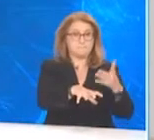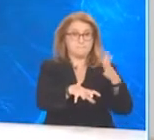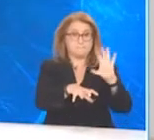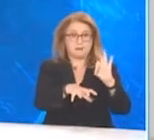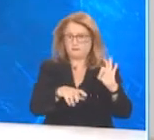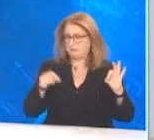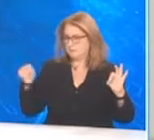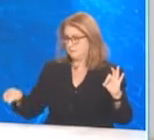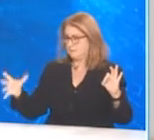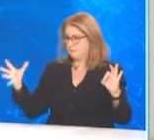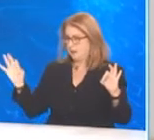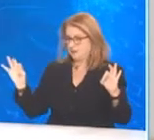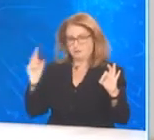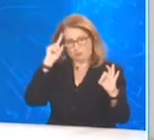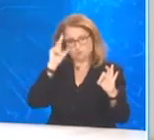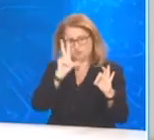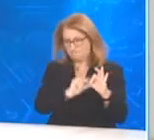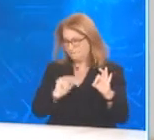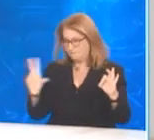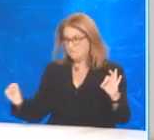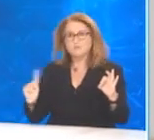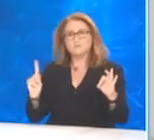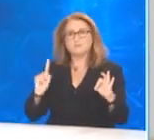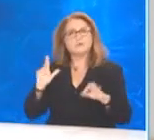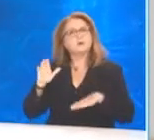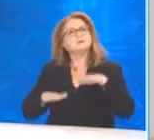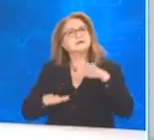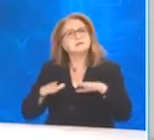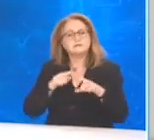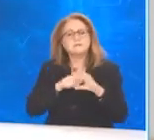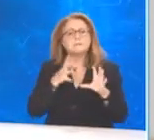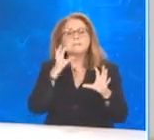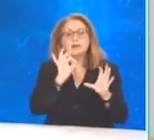άλλα 50 κρούσματα δεν είναι πάντα τα ίδια.